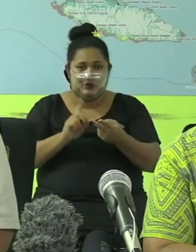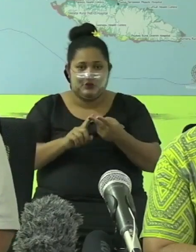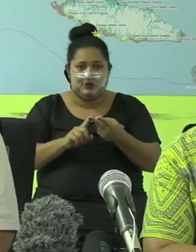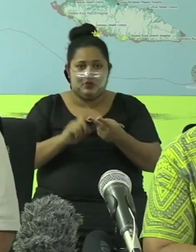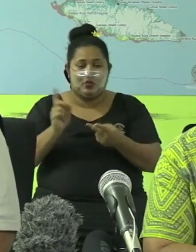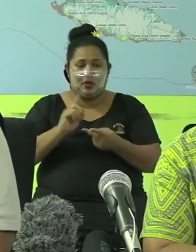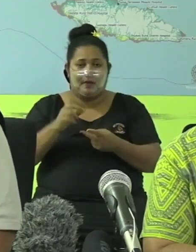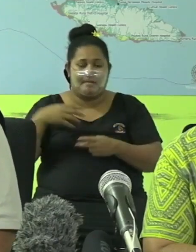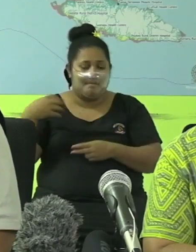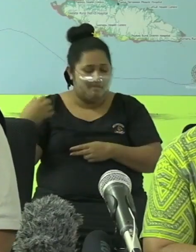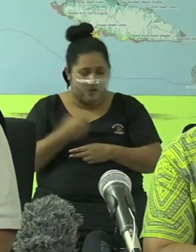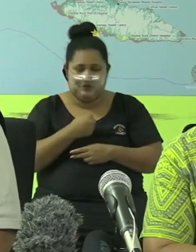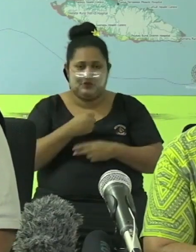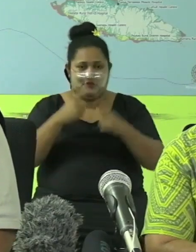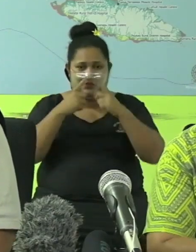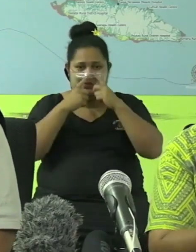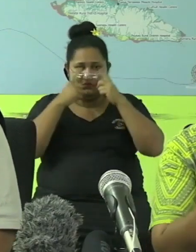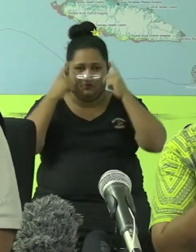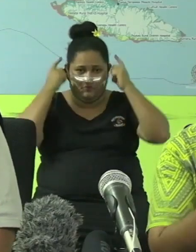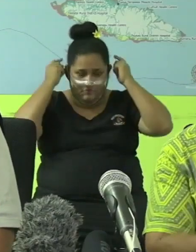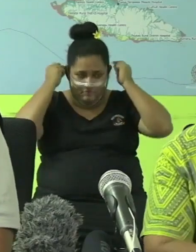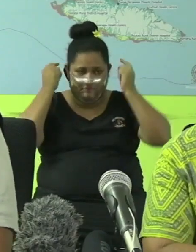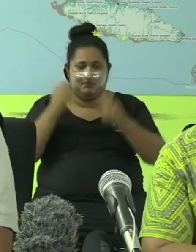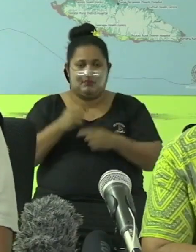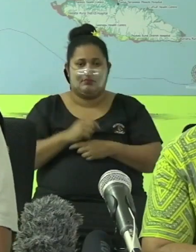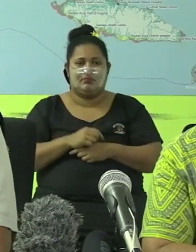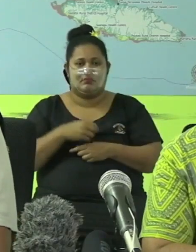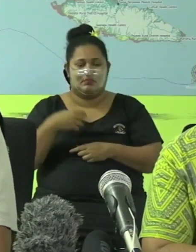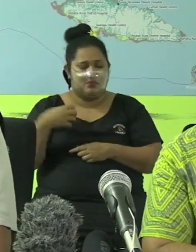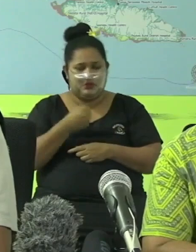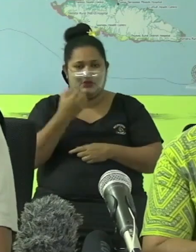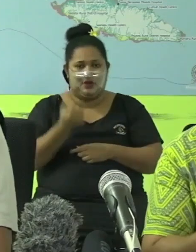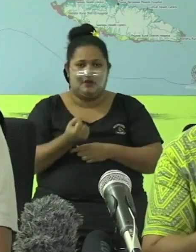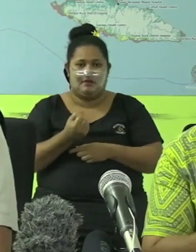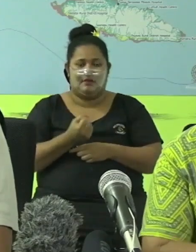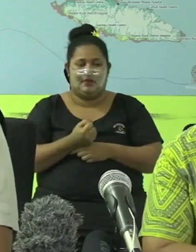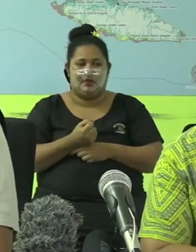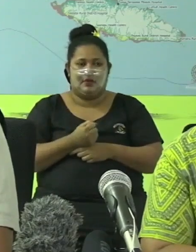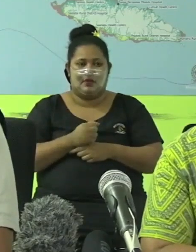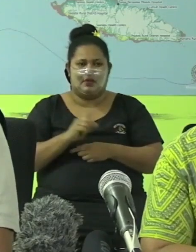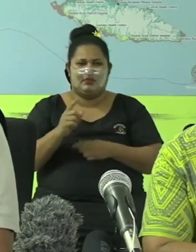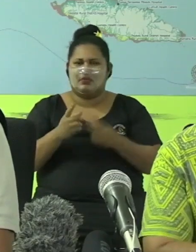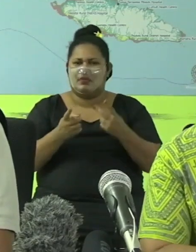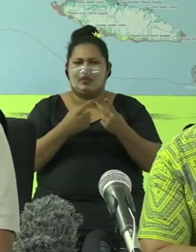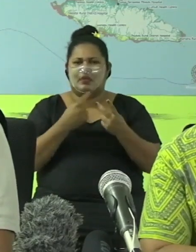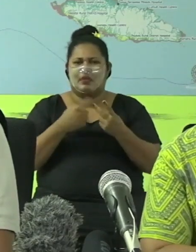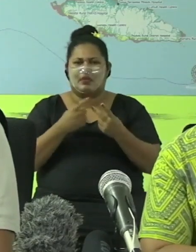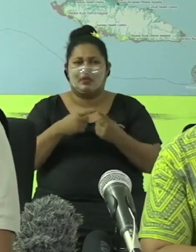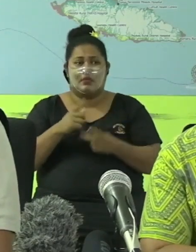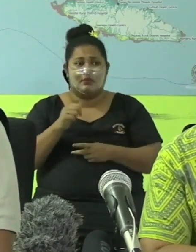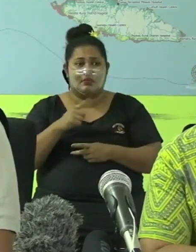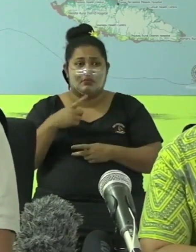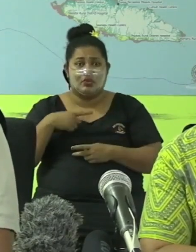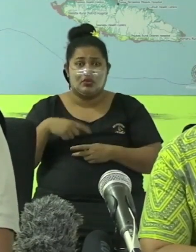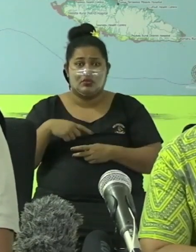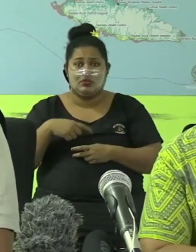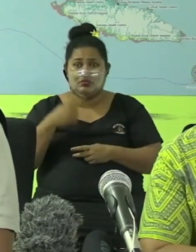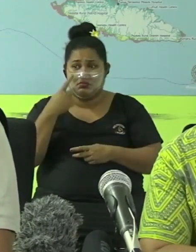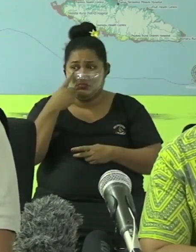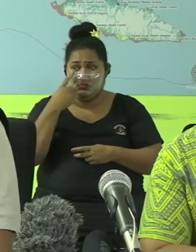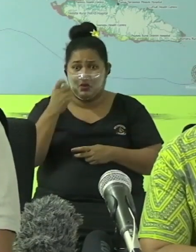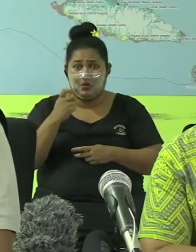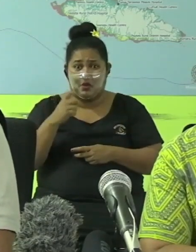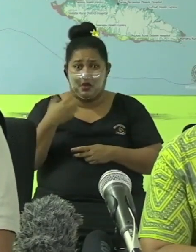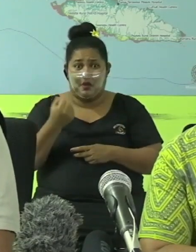mandatory wearing of facial masks e pei o talifofonga nei ia po nisi foi ua le ua maua ua o loo iai fo'i le